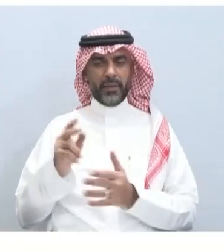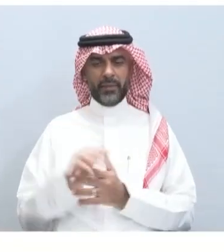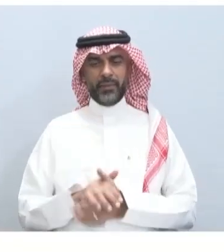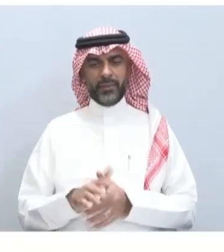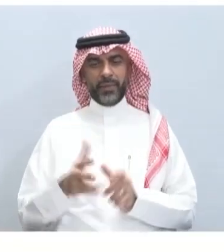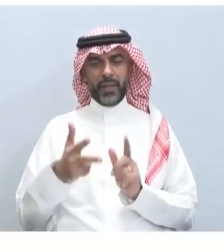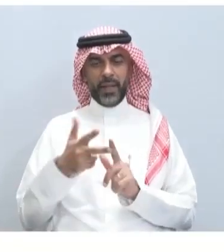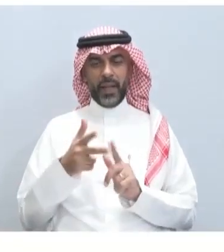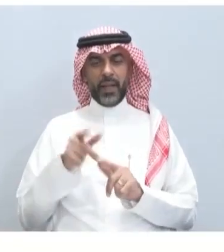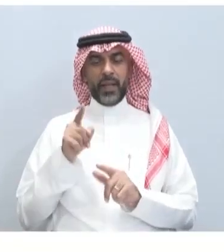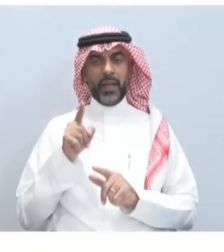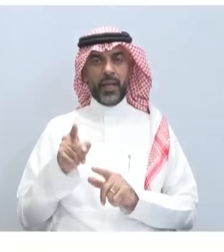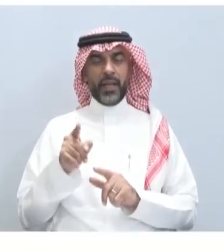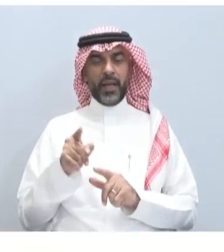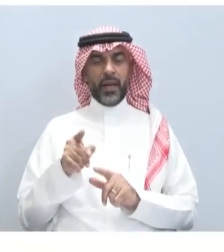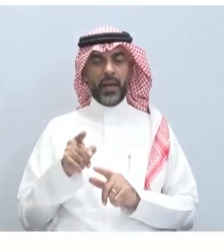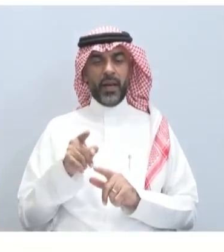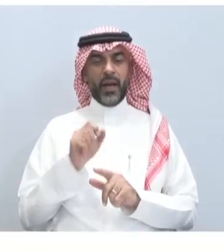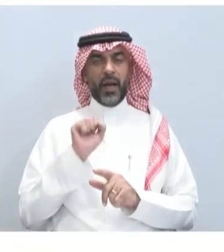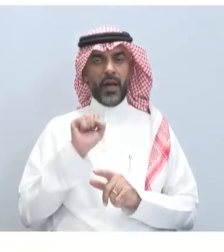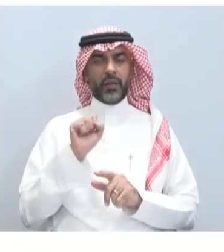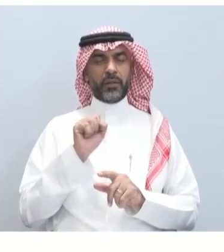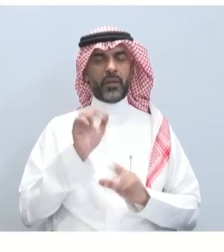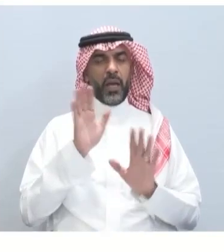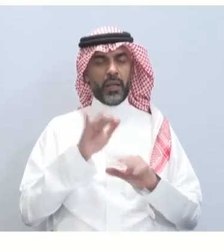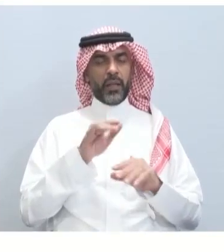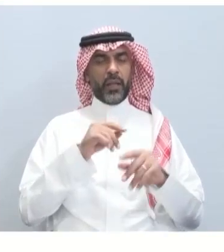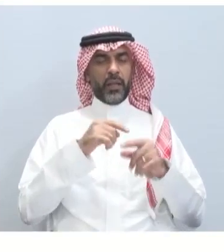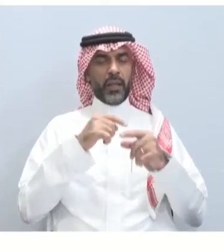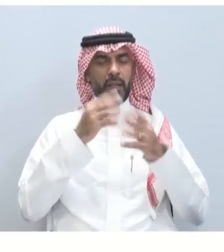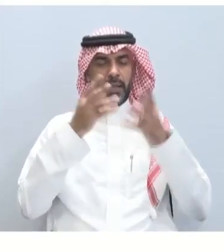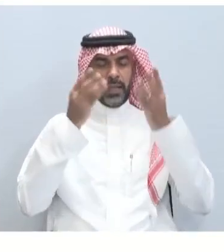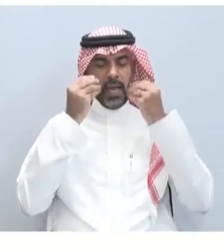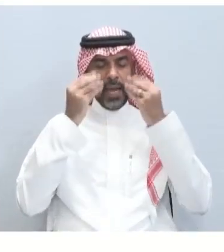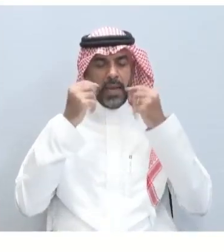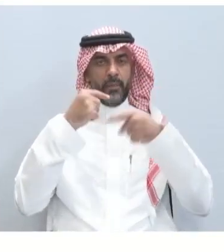ايضا هي مصدر للتعليم المستمر للباحثين